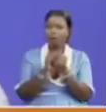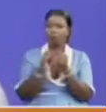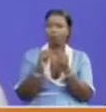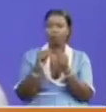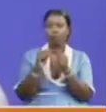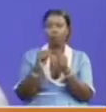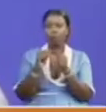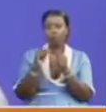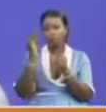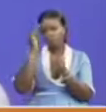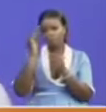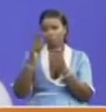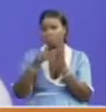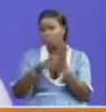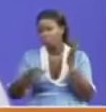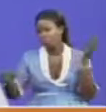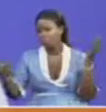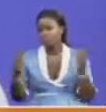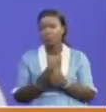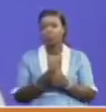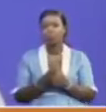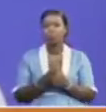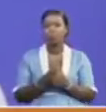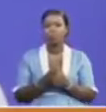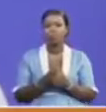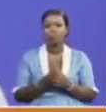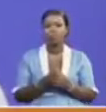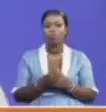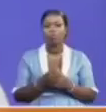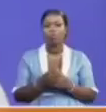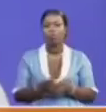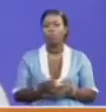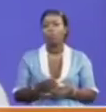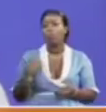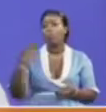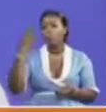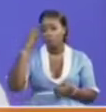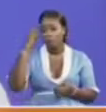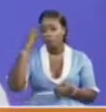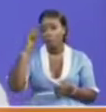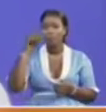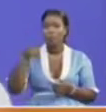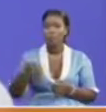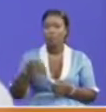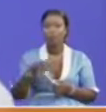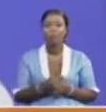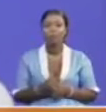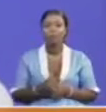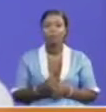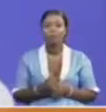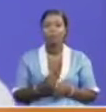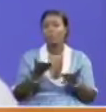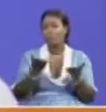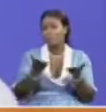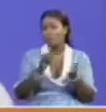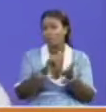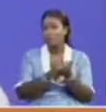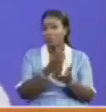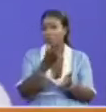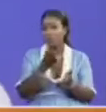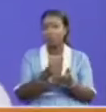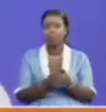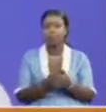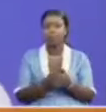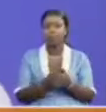ministre donc on devait associer tous les Sénégalais depuis le début